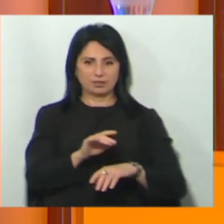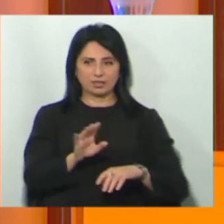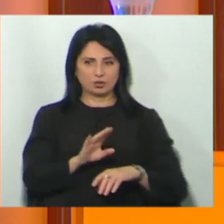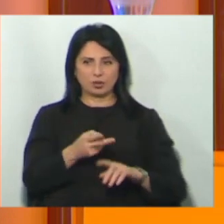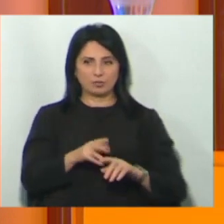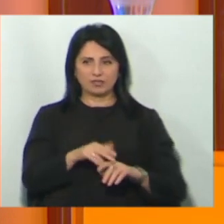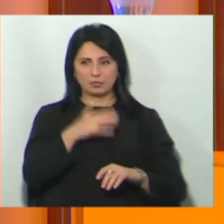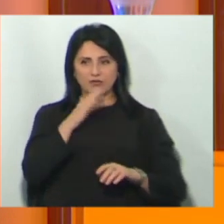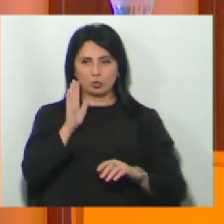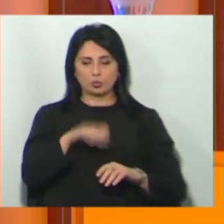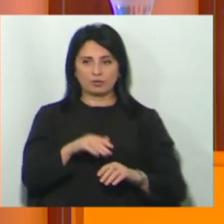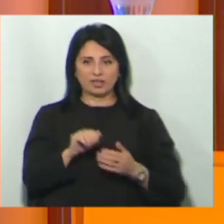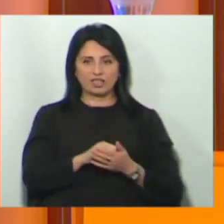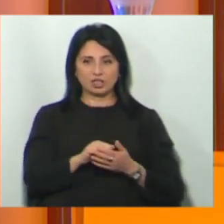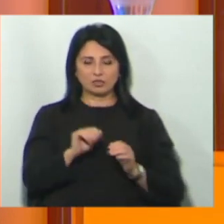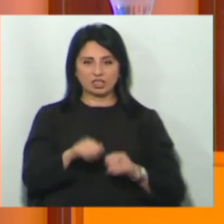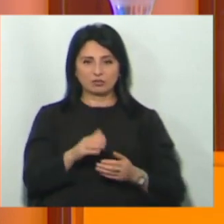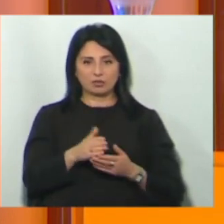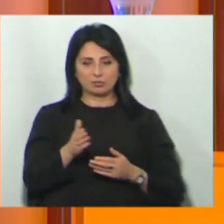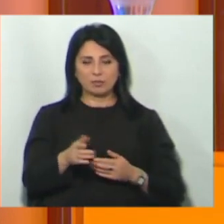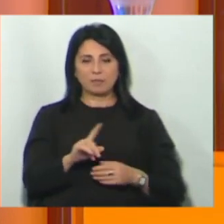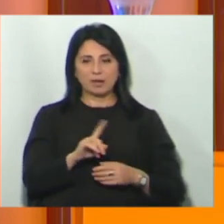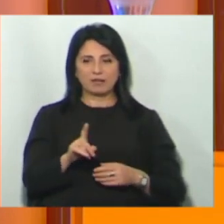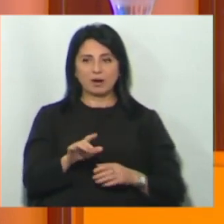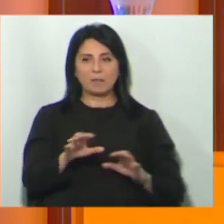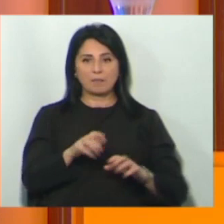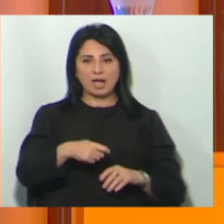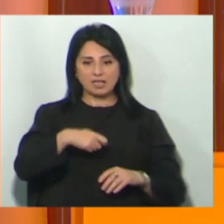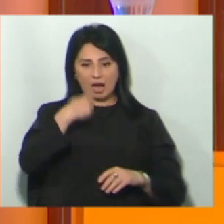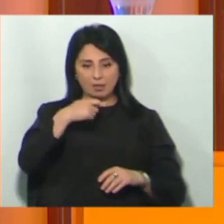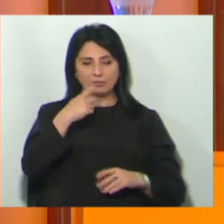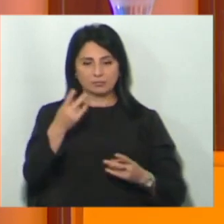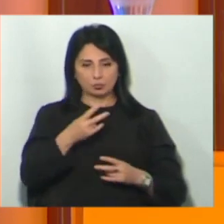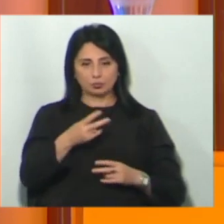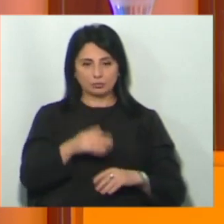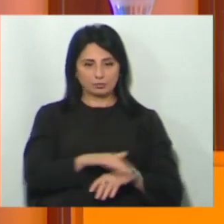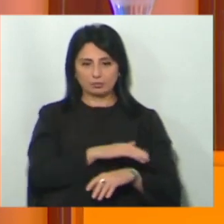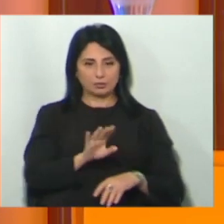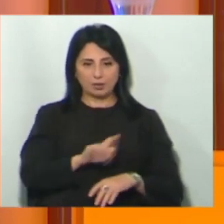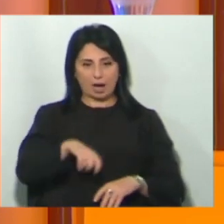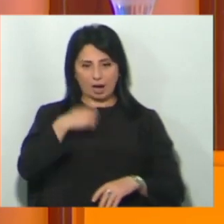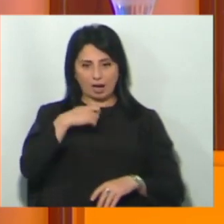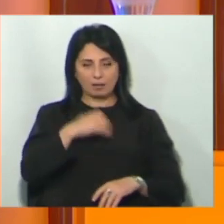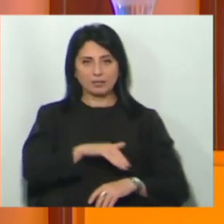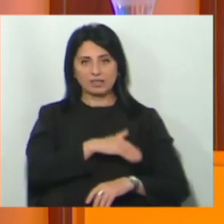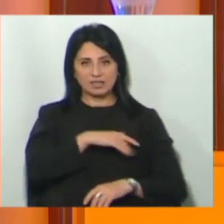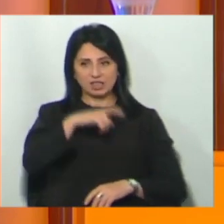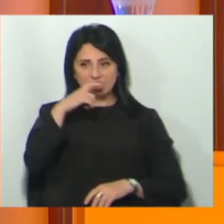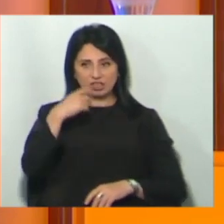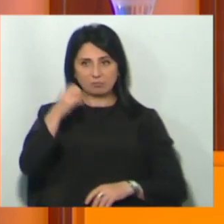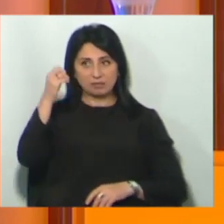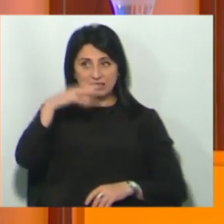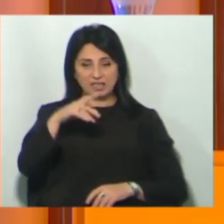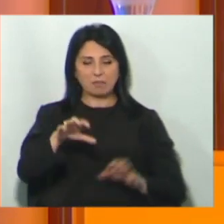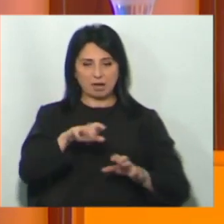რომ ამისთვის ბევრად უფრო დასაბუთებული საშუალებები არსებობს, მაგრამ მაწვნის მიღება ნამდვილად ღირს მაღალი სიცხის პირობებში და